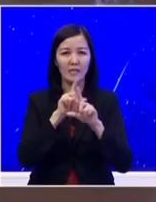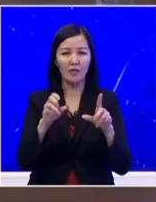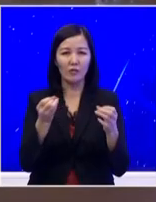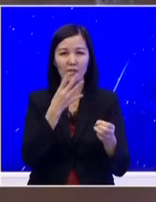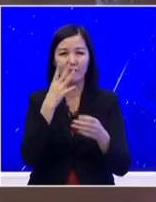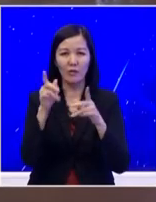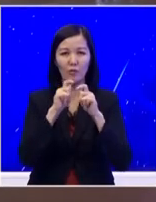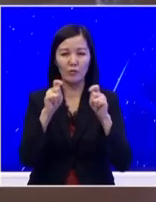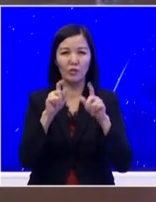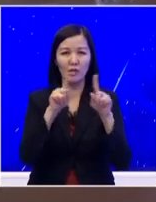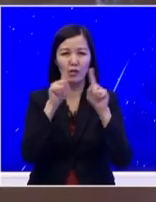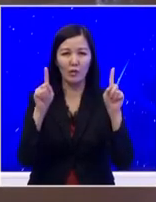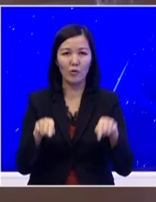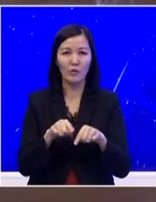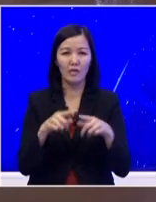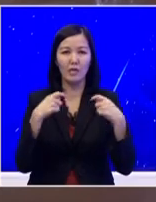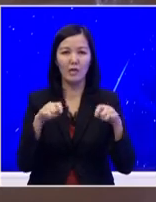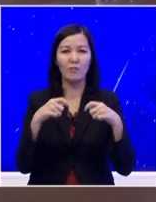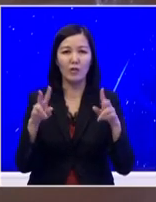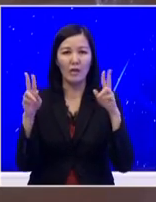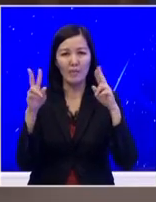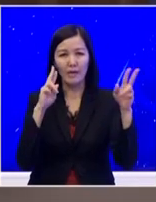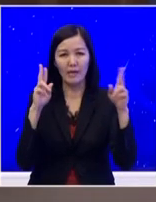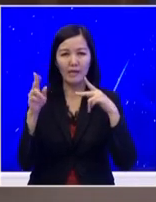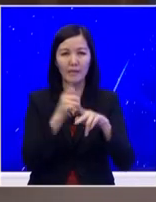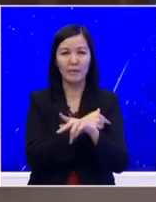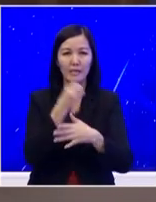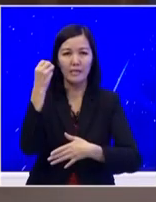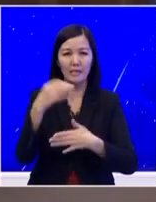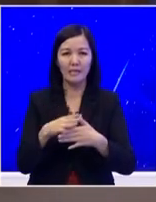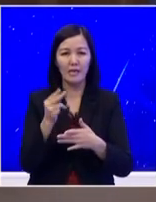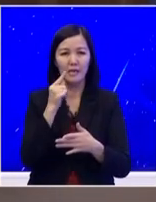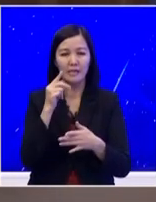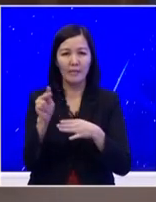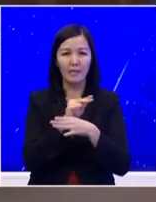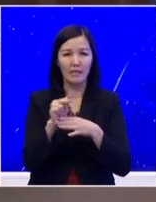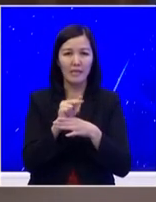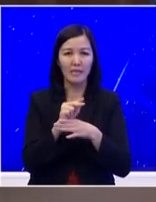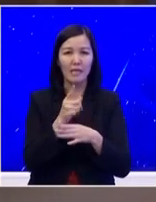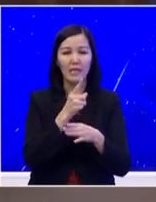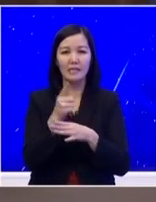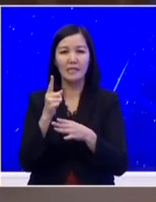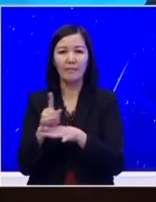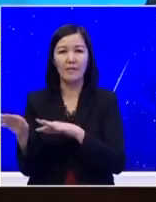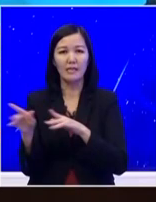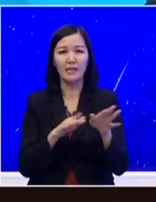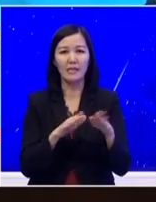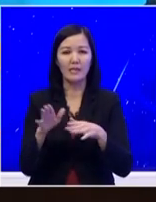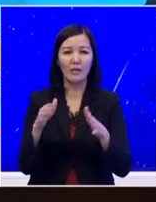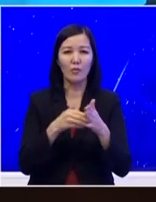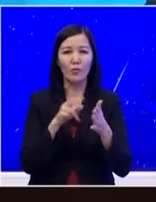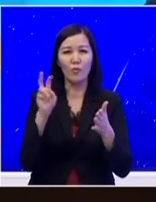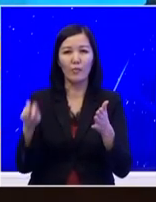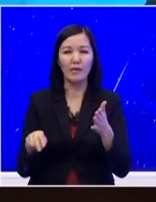киоски. По записи будут работать парикмахерские, медицинские центры, стоматологические клиники. Запреты на деятельность сняты и